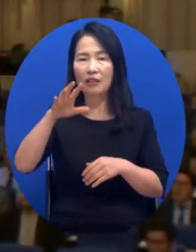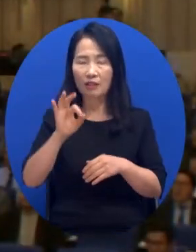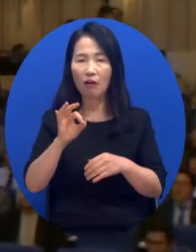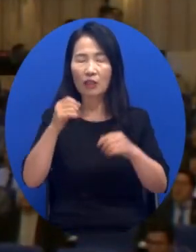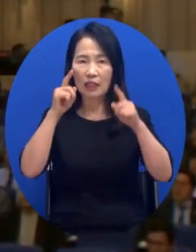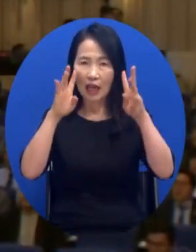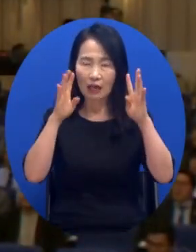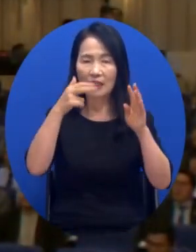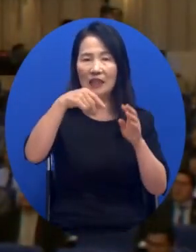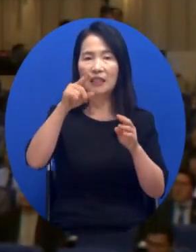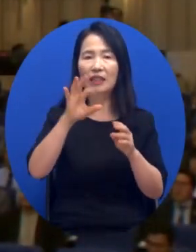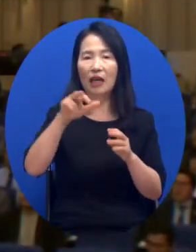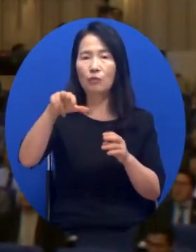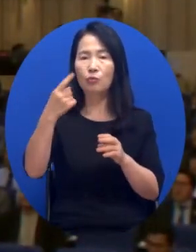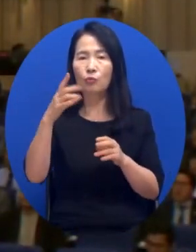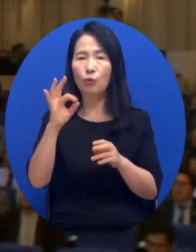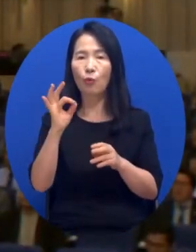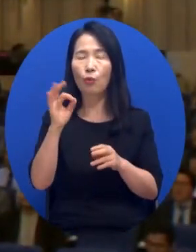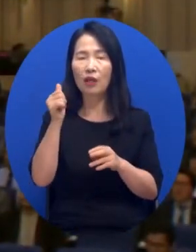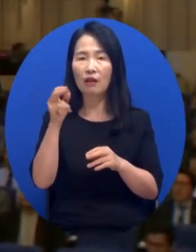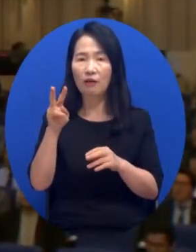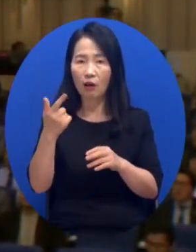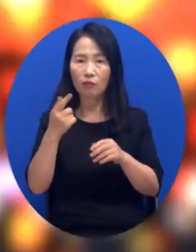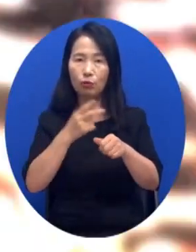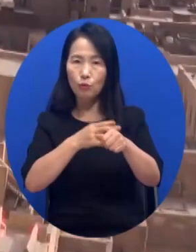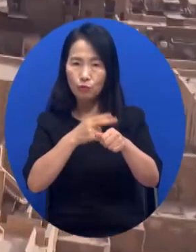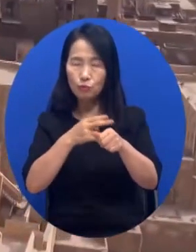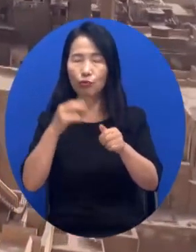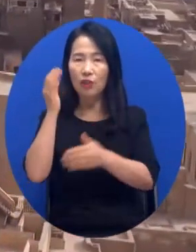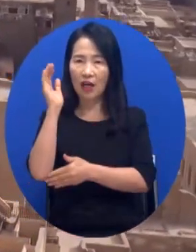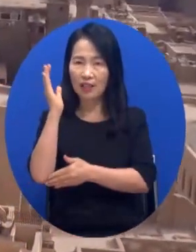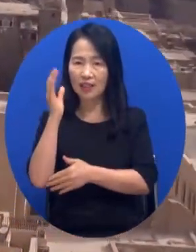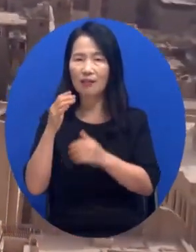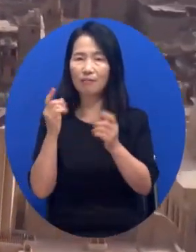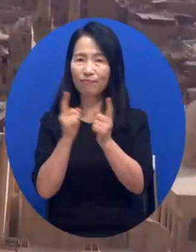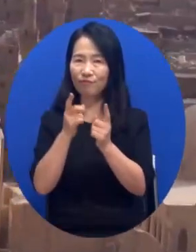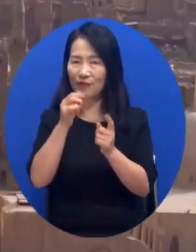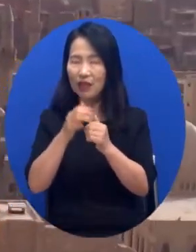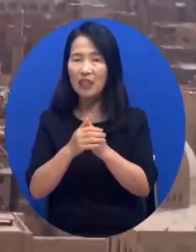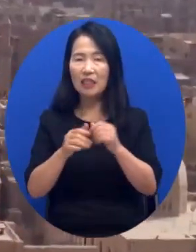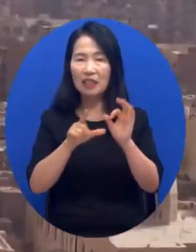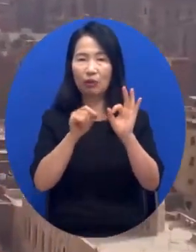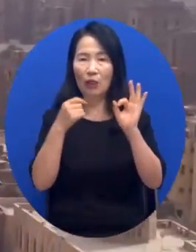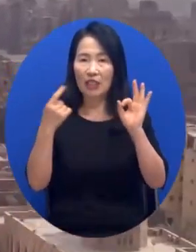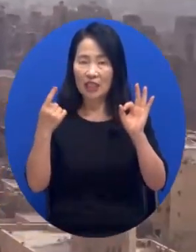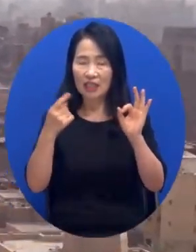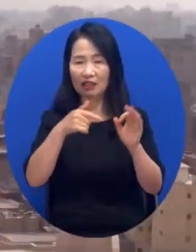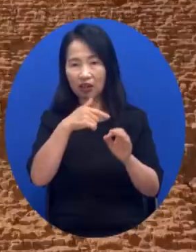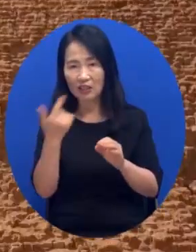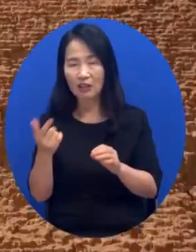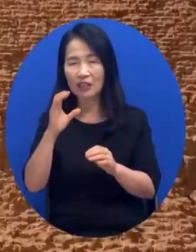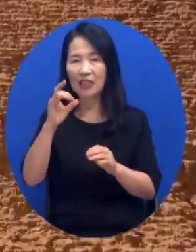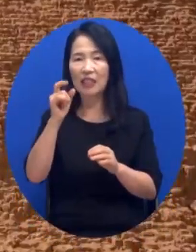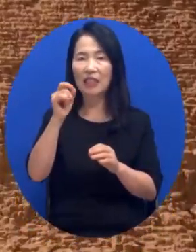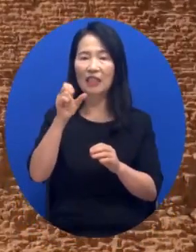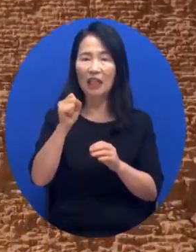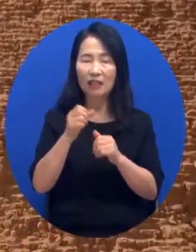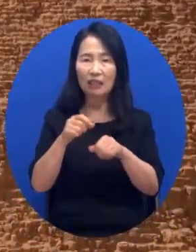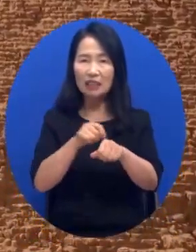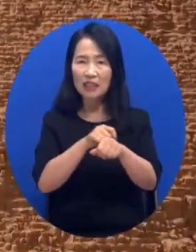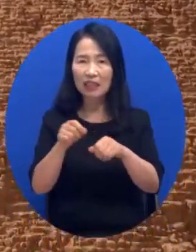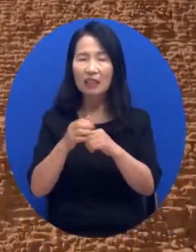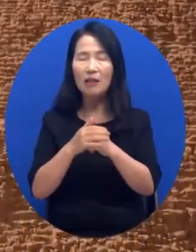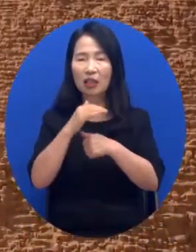총장의 개혁주의 생명신학 특강도 만나볼 수 있습니다. 10월 1일 저녁에는 CTS 특집 다큐 성경의